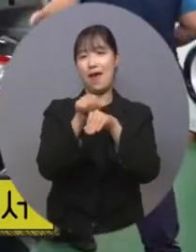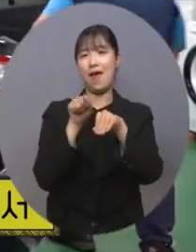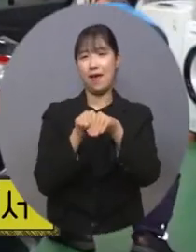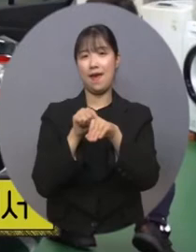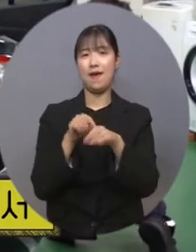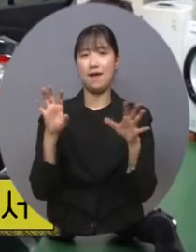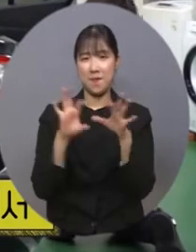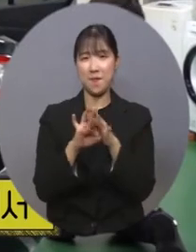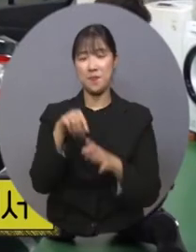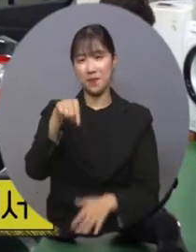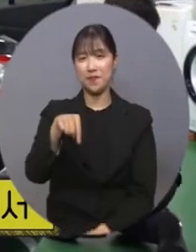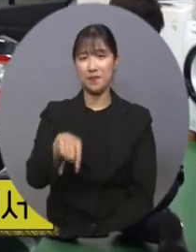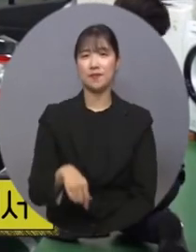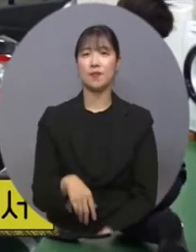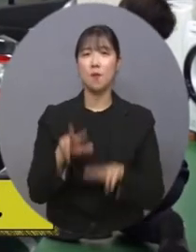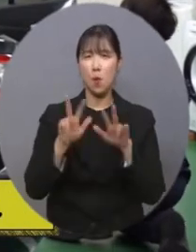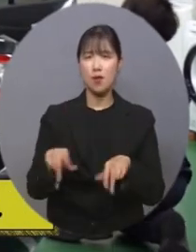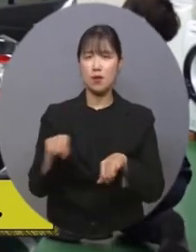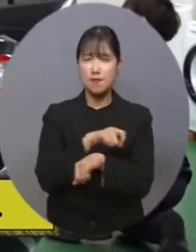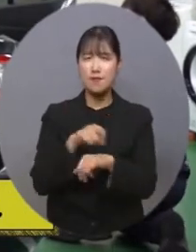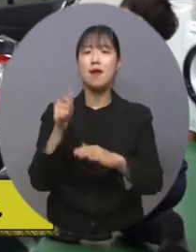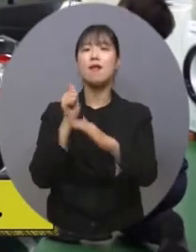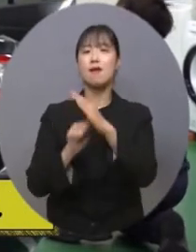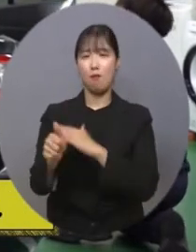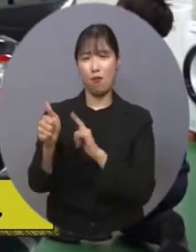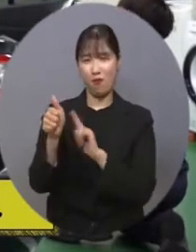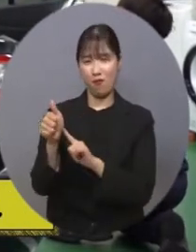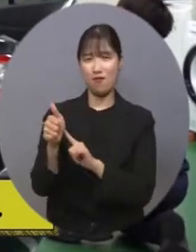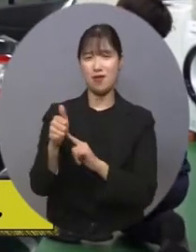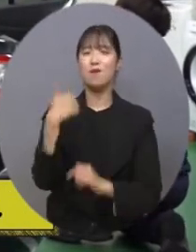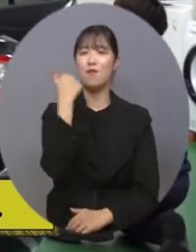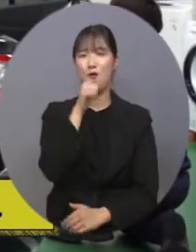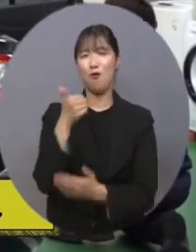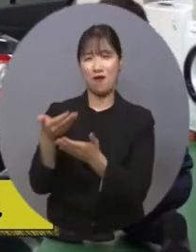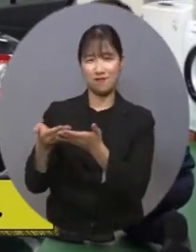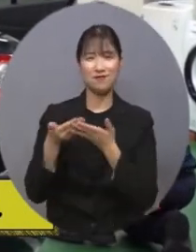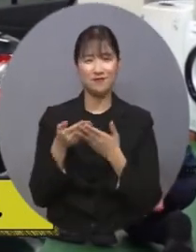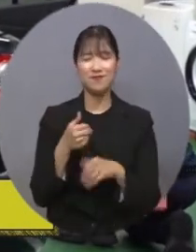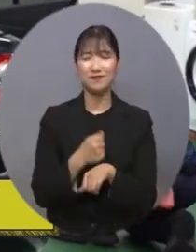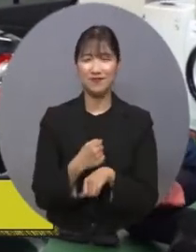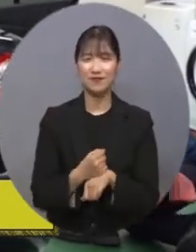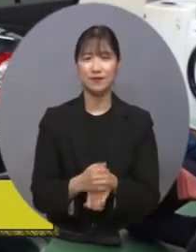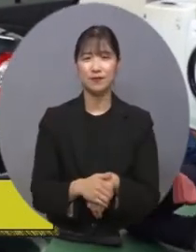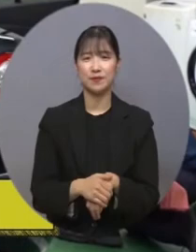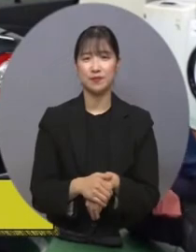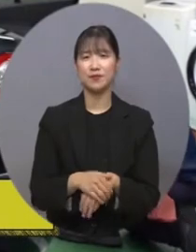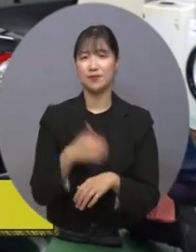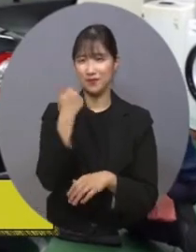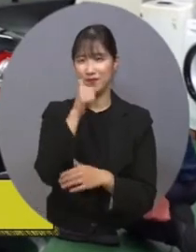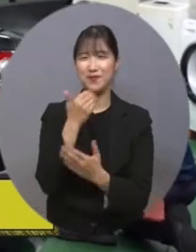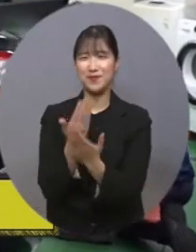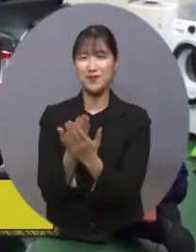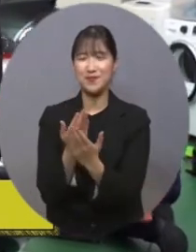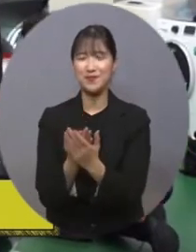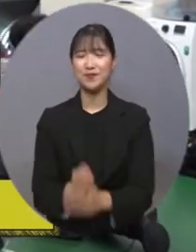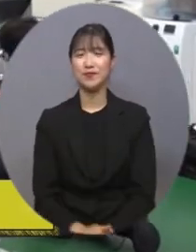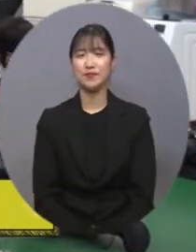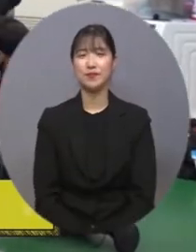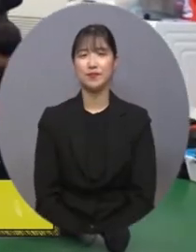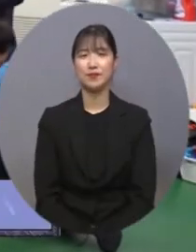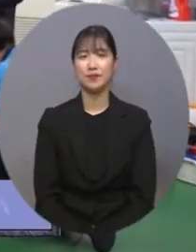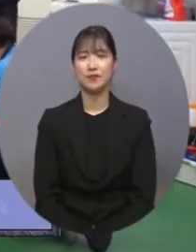있는데요. 오늘 특별히 대표님께서 직접 세차장에 대해서 소개를 해주신다고 하십니다. 대표님, 소개